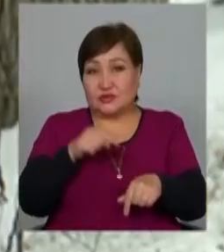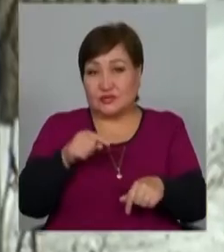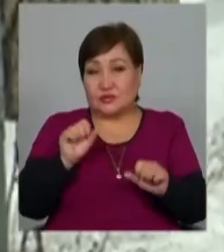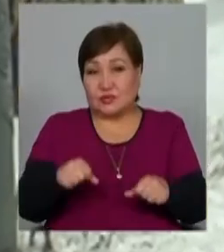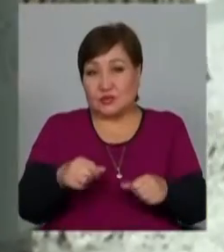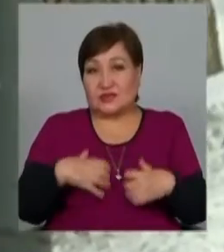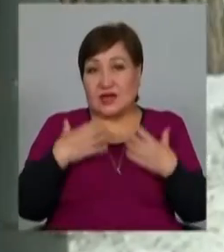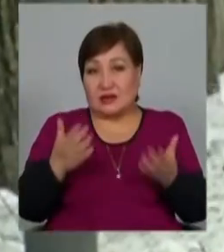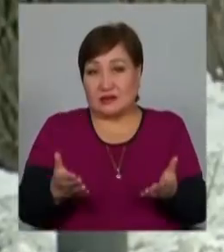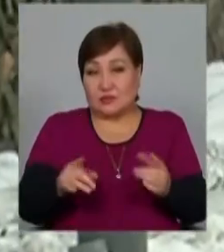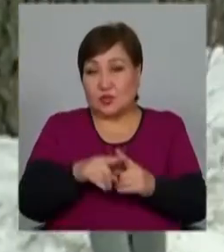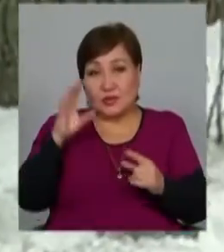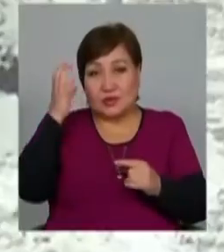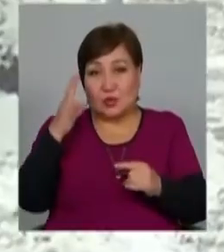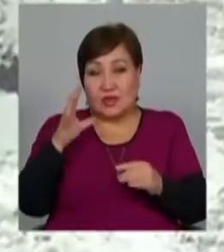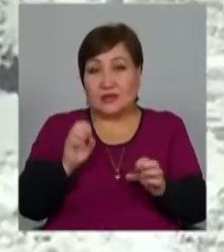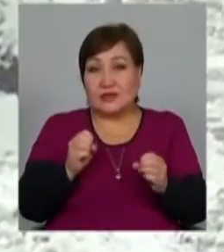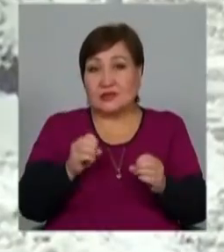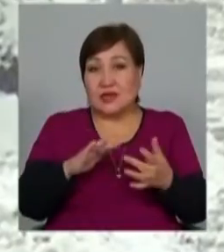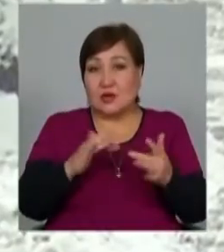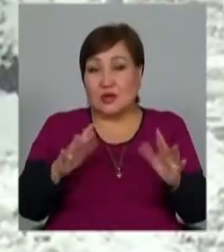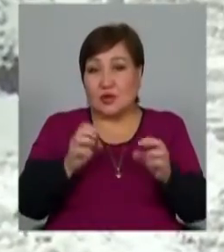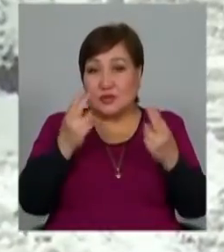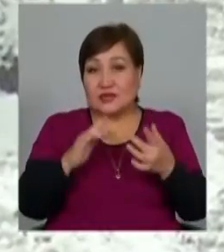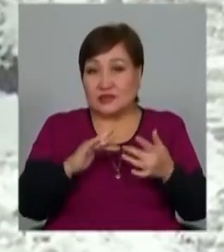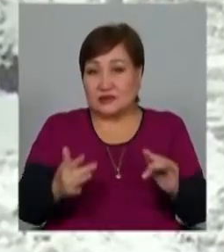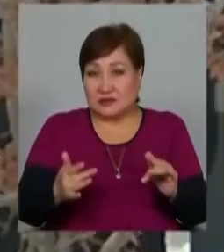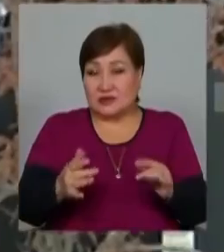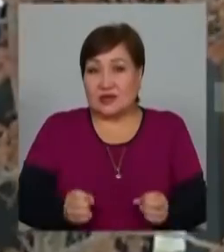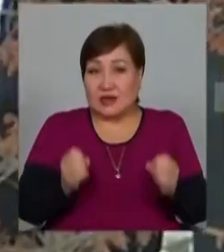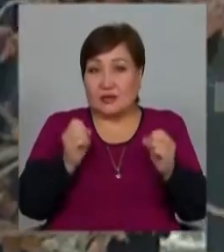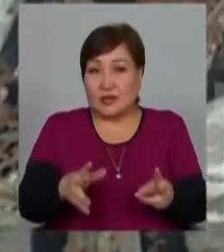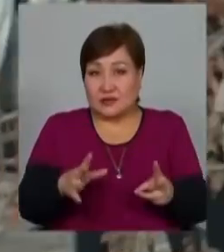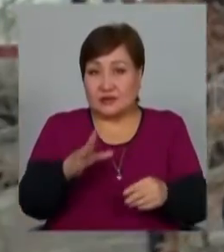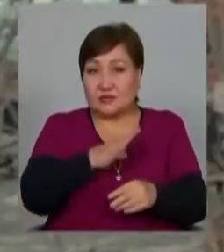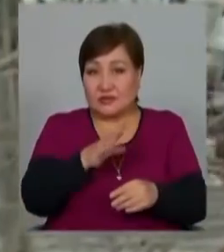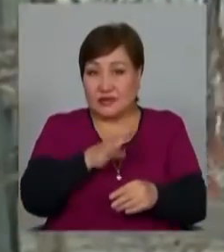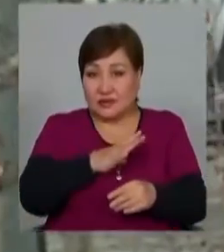кезегінде психолог мамандар әлеуметтік желідегі күдік тудыратын дүниелерге әуестенбей,